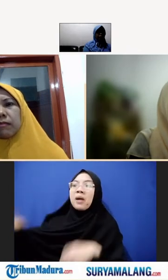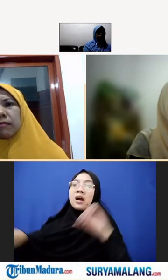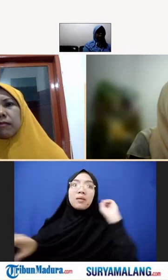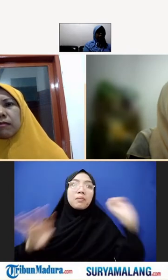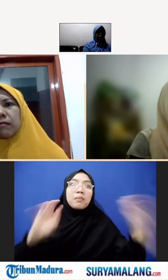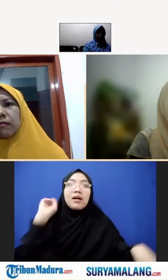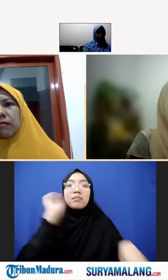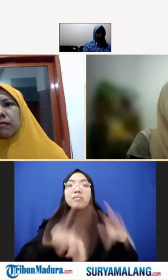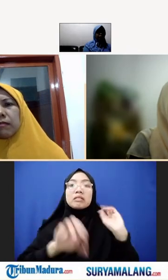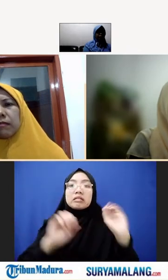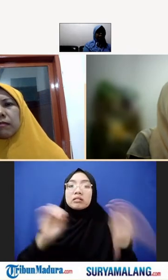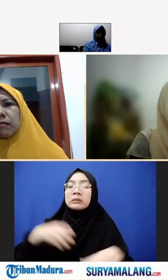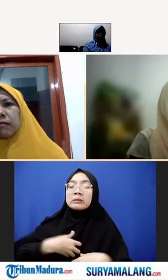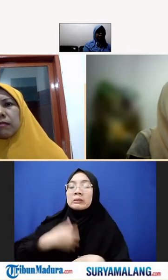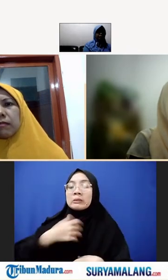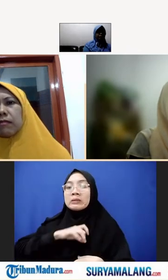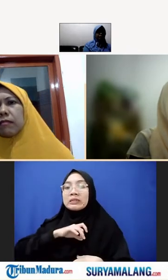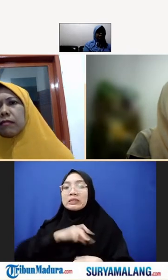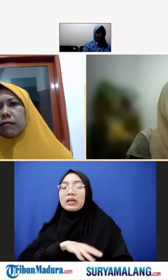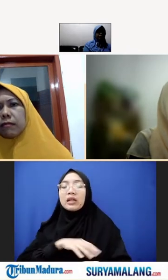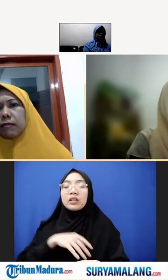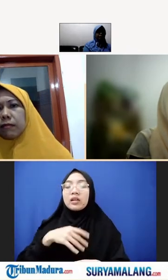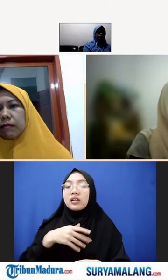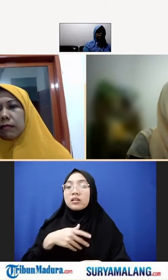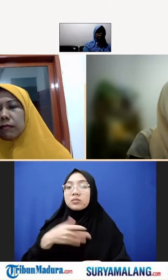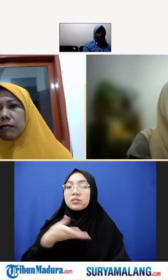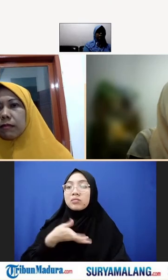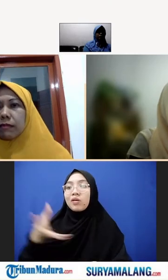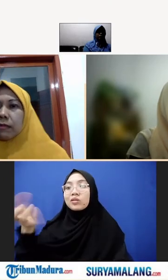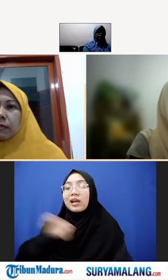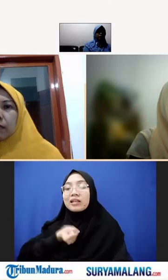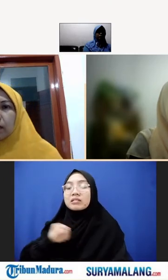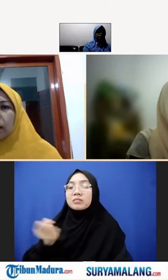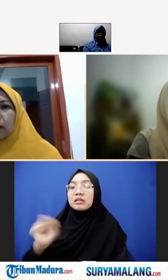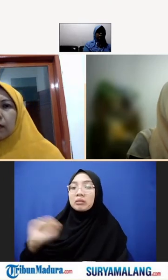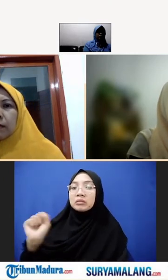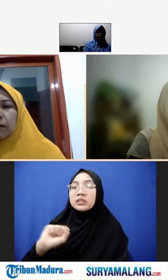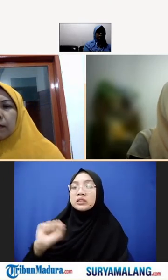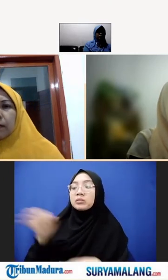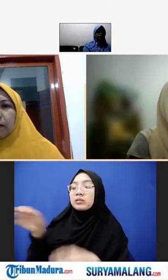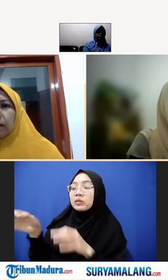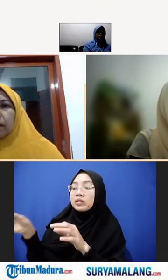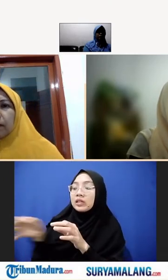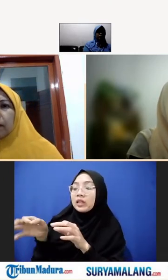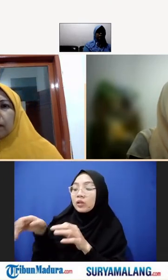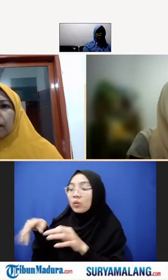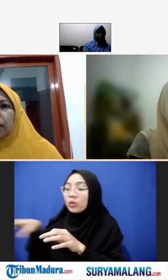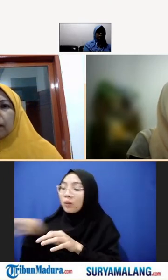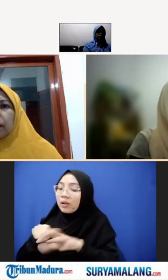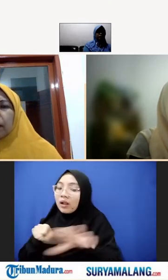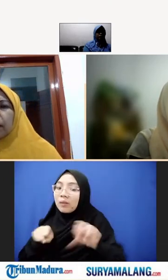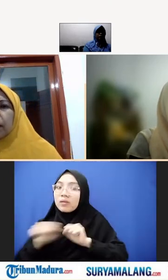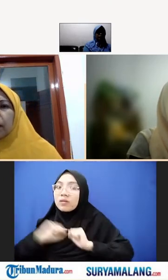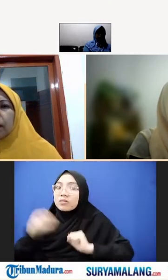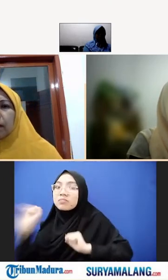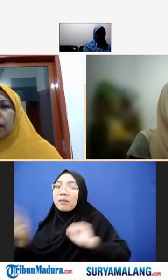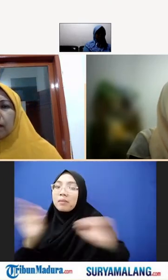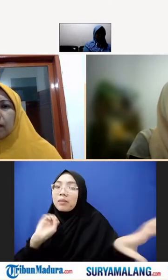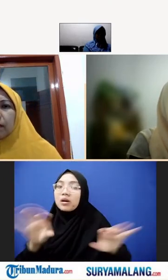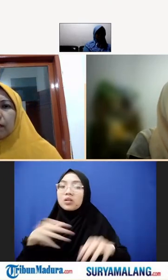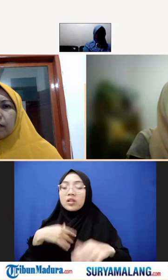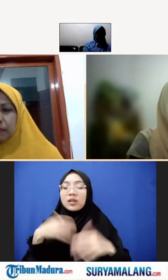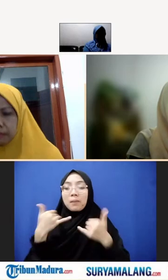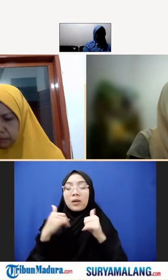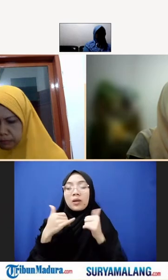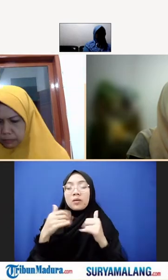lagi kesel gitu kan, apa yang dia mau nggak dapat, apa yang di dekat dia tuh, ya dia kesel. Atau dia lagi megang sesuatu yang